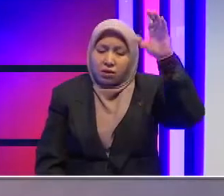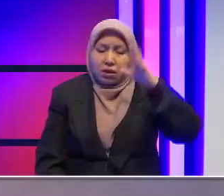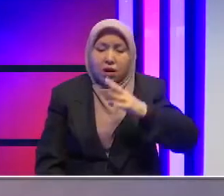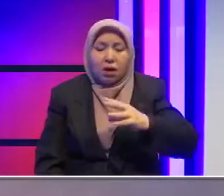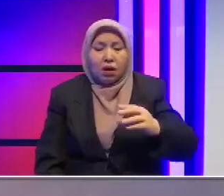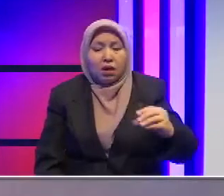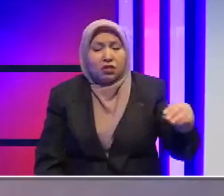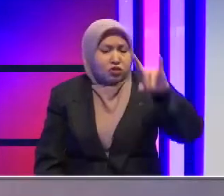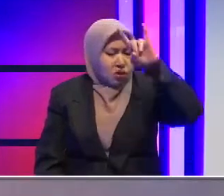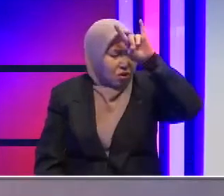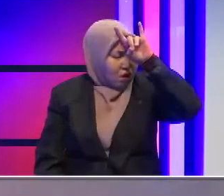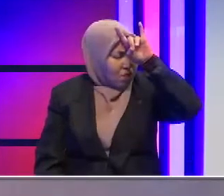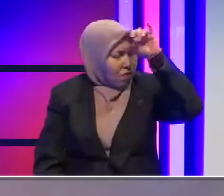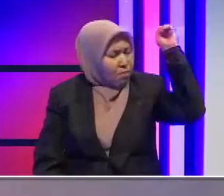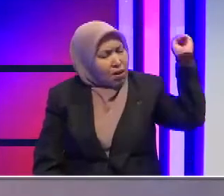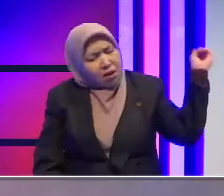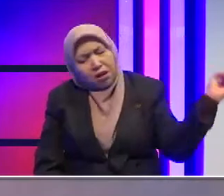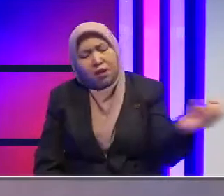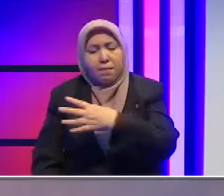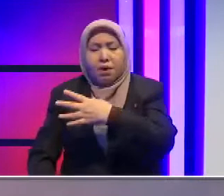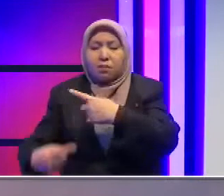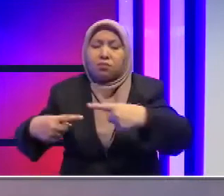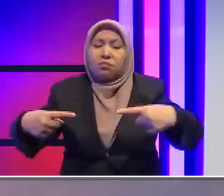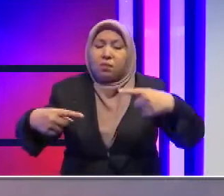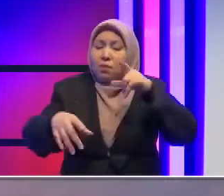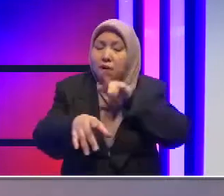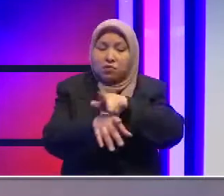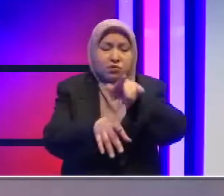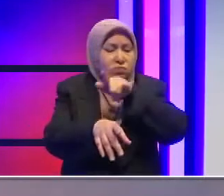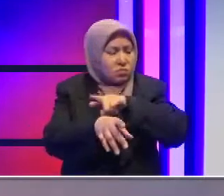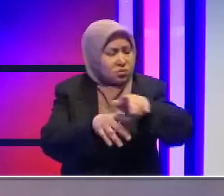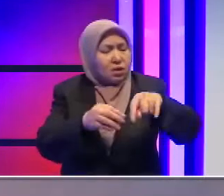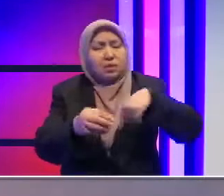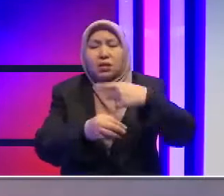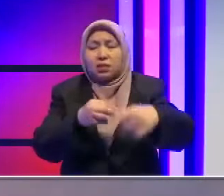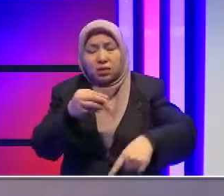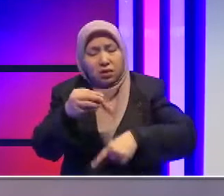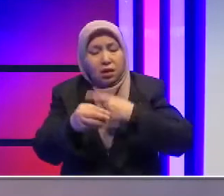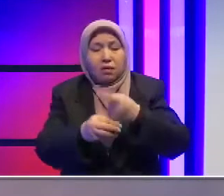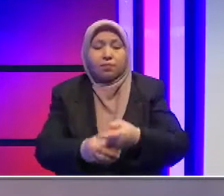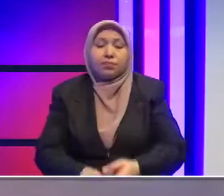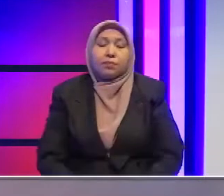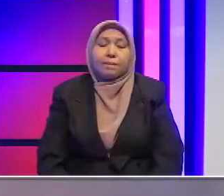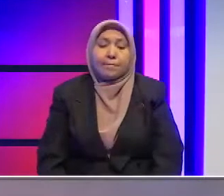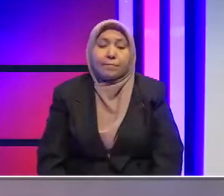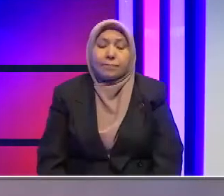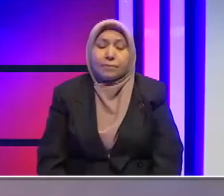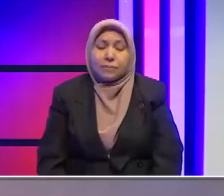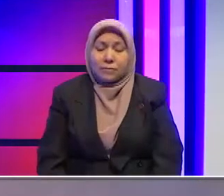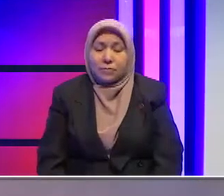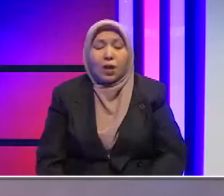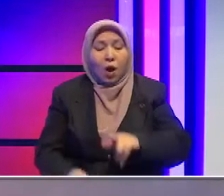ألقى الشيطان في أمنيته